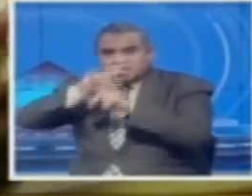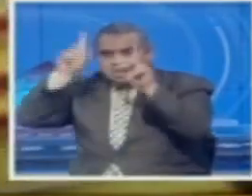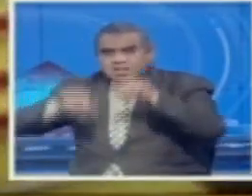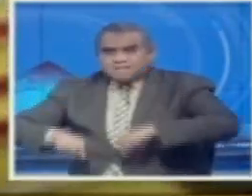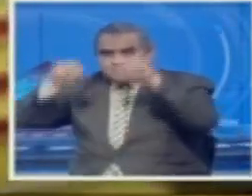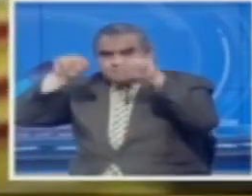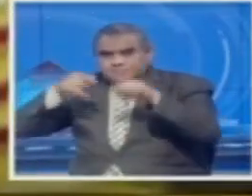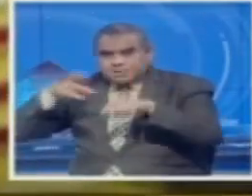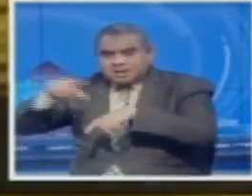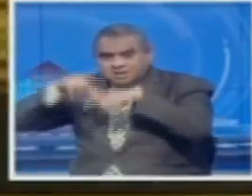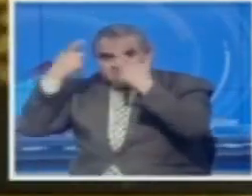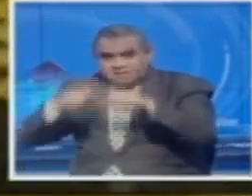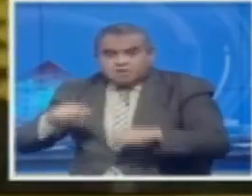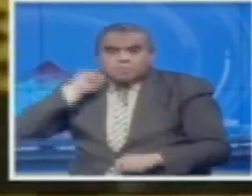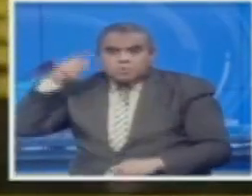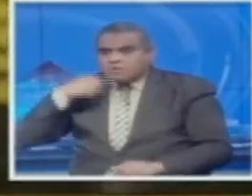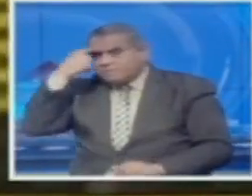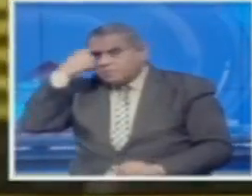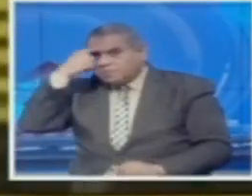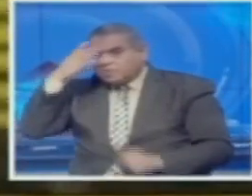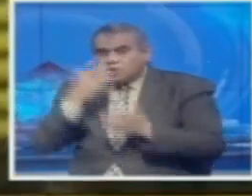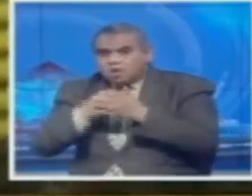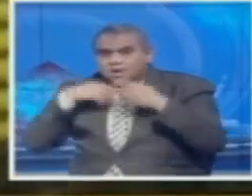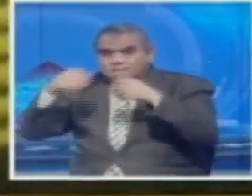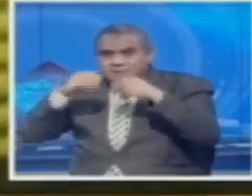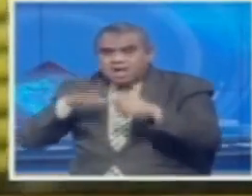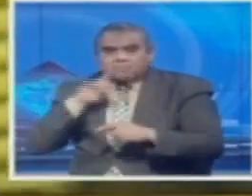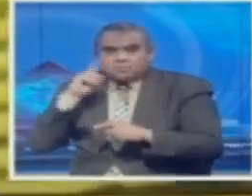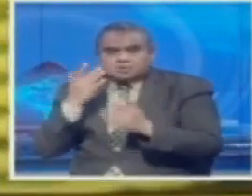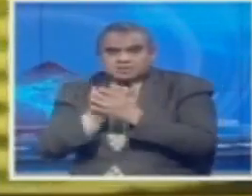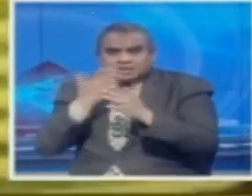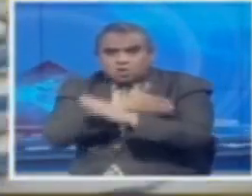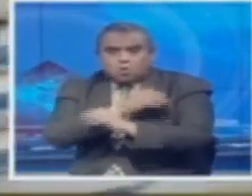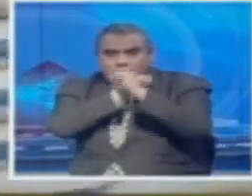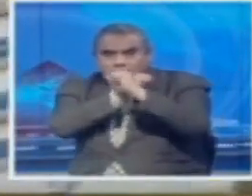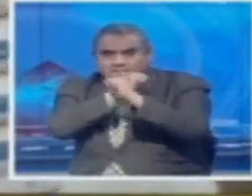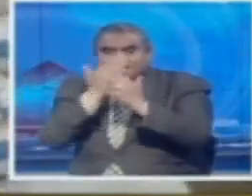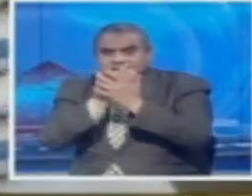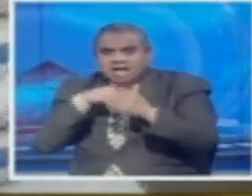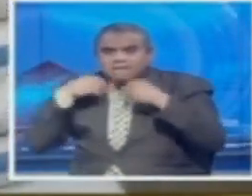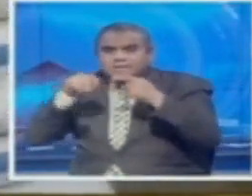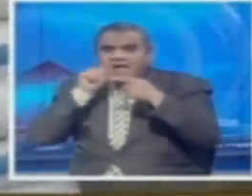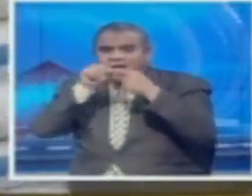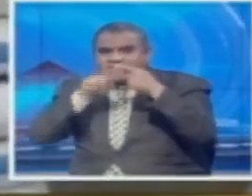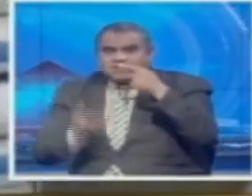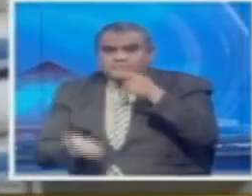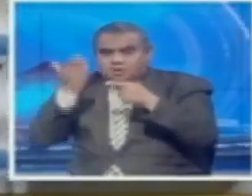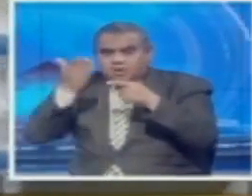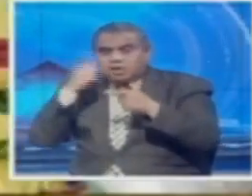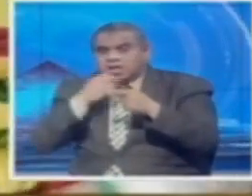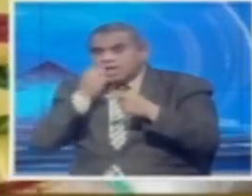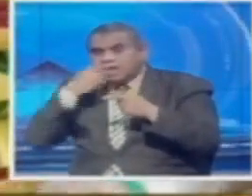الأسمدة الزراعية بالمنوفية قام بحجبها عن التداول بالأسواق لرفع أسعارها، وضبط 18 طن أعلاف